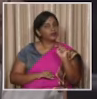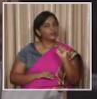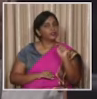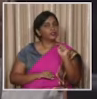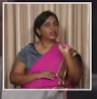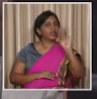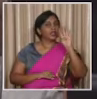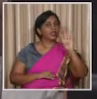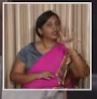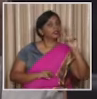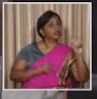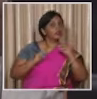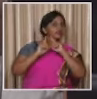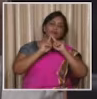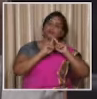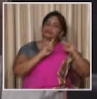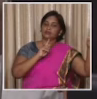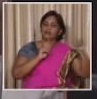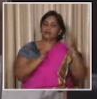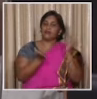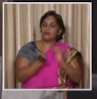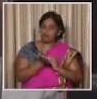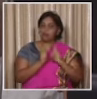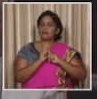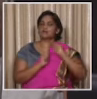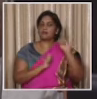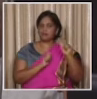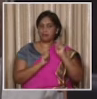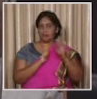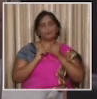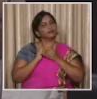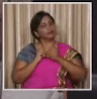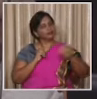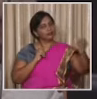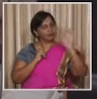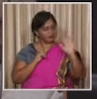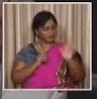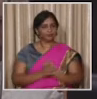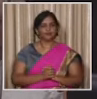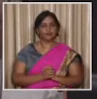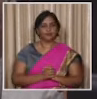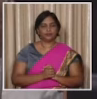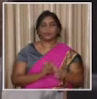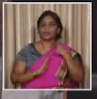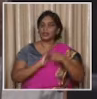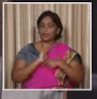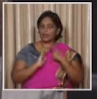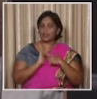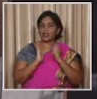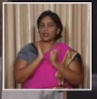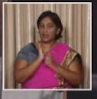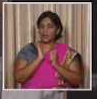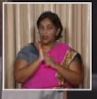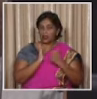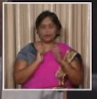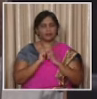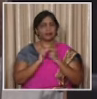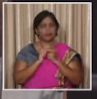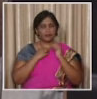2042 දක්වා කාලය තුල ණය ආපහුසු ගෙවීමට අප ක්‍රියාත්මක කරනවා. ශ්‍රී ලංකා ණය බරින් පීඩිතු